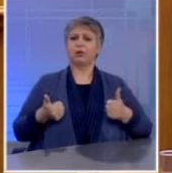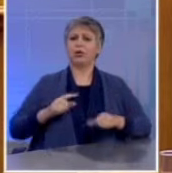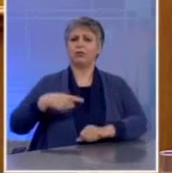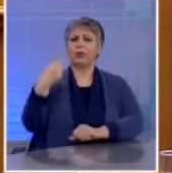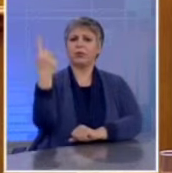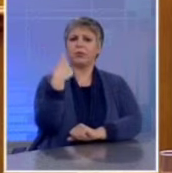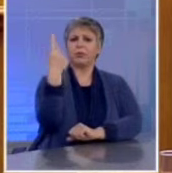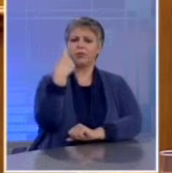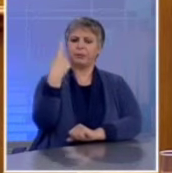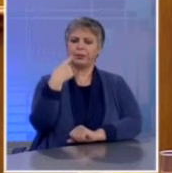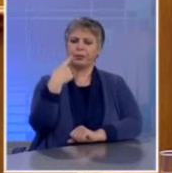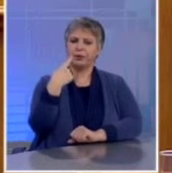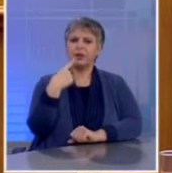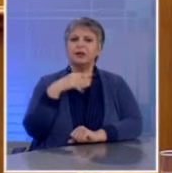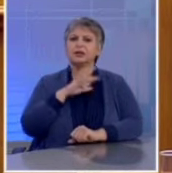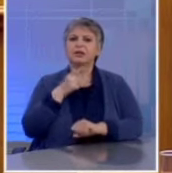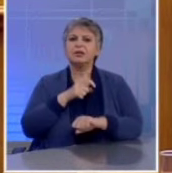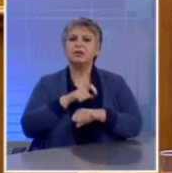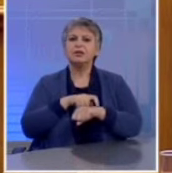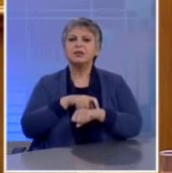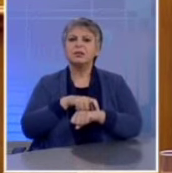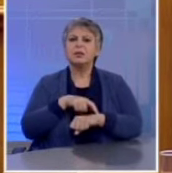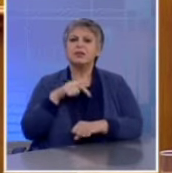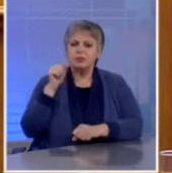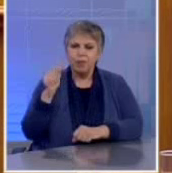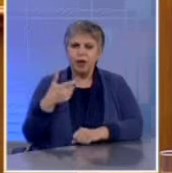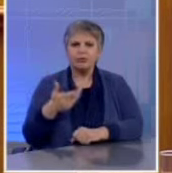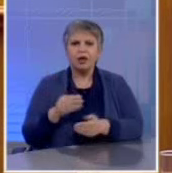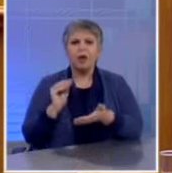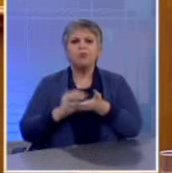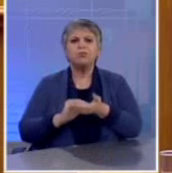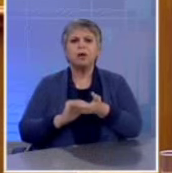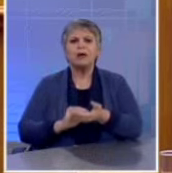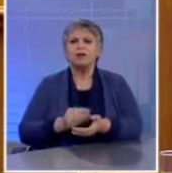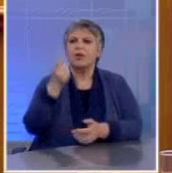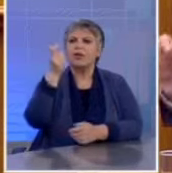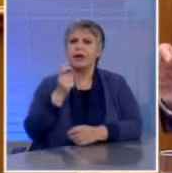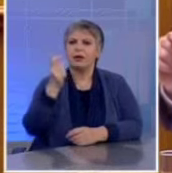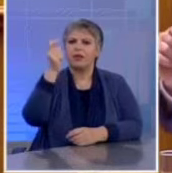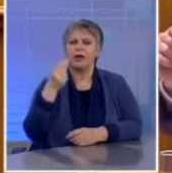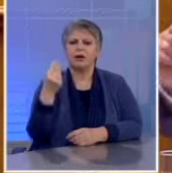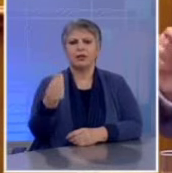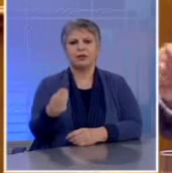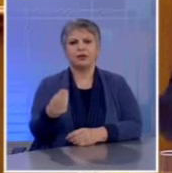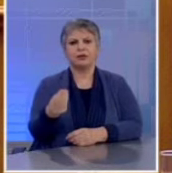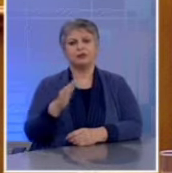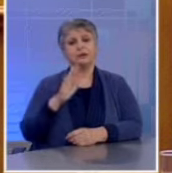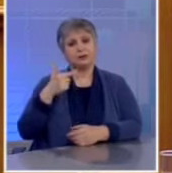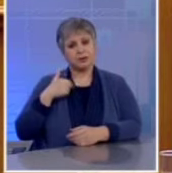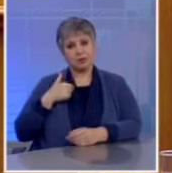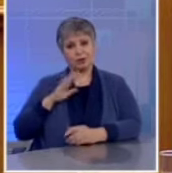δάκτυλο όταν συνεχίζουν να παίρνουν δανεικά δίχως εξασφαλίσεις, όταν τολμάμε να